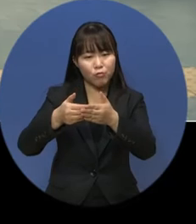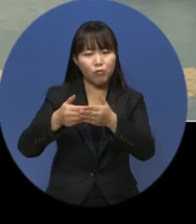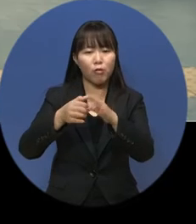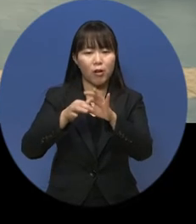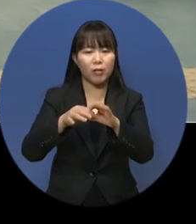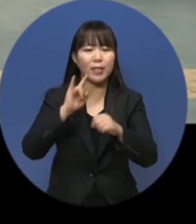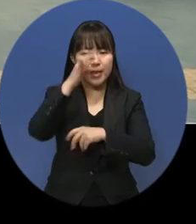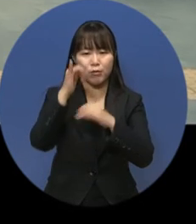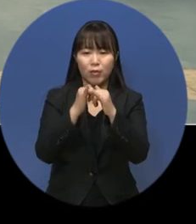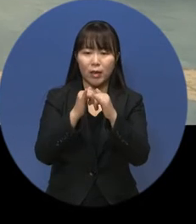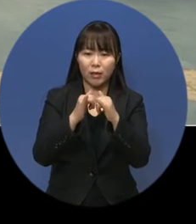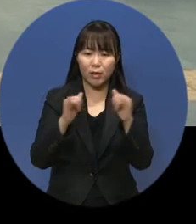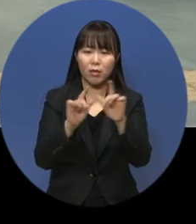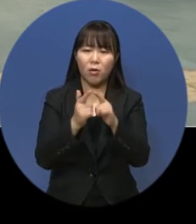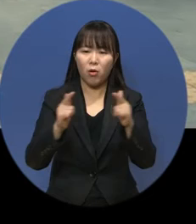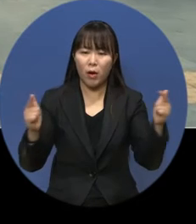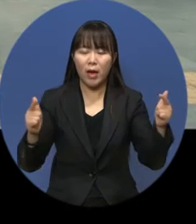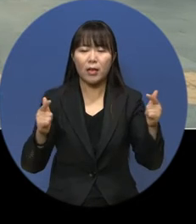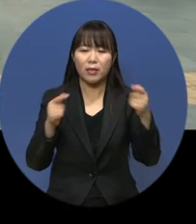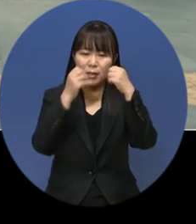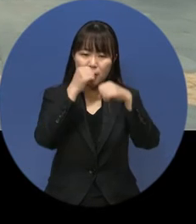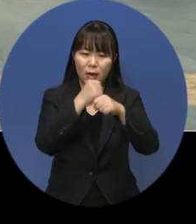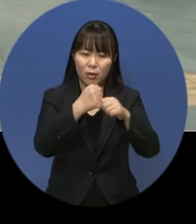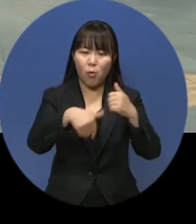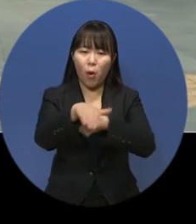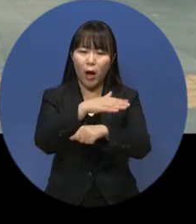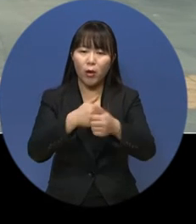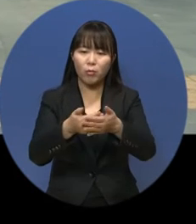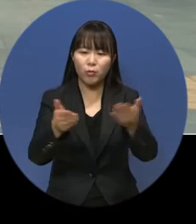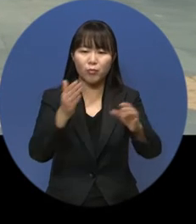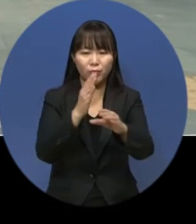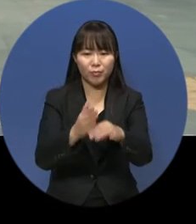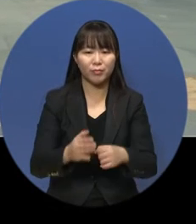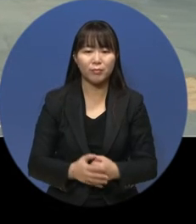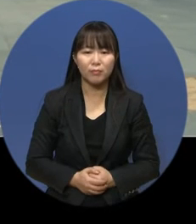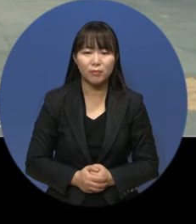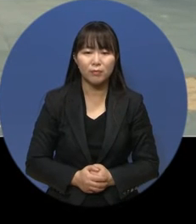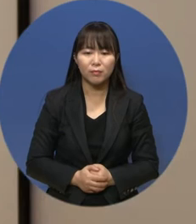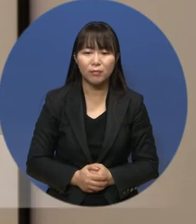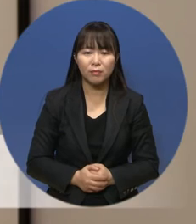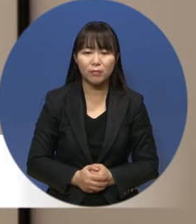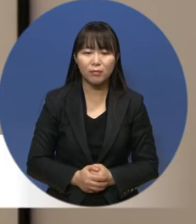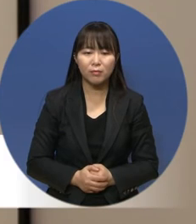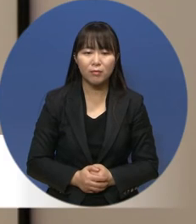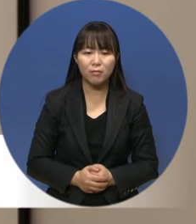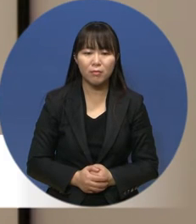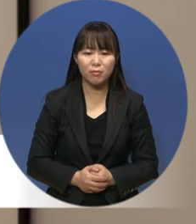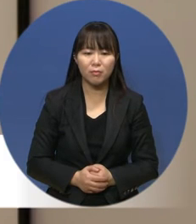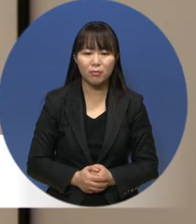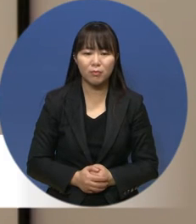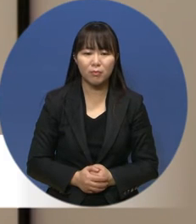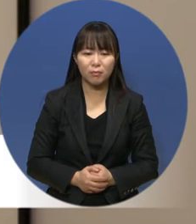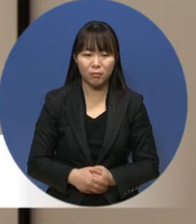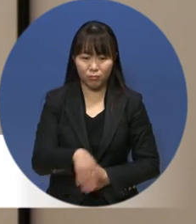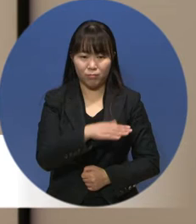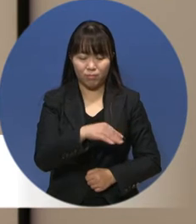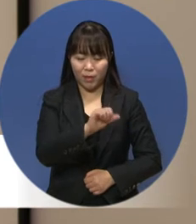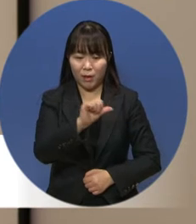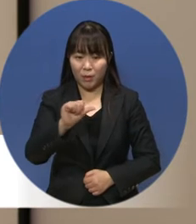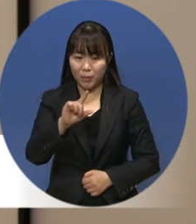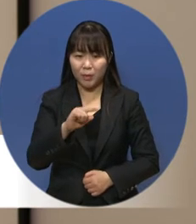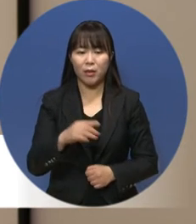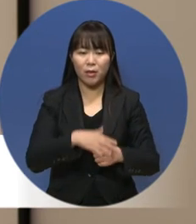예술가들에게 다양한 창작 환경을 제공하고 있습니다 어 티 ml 에 어